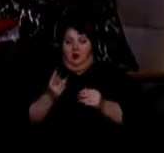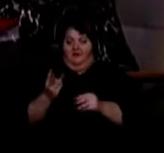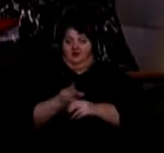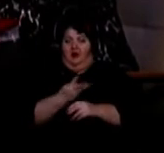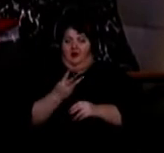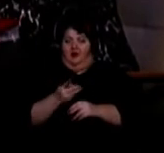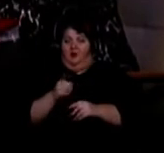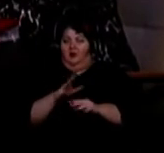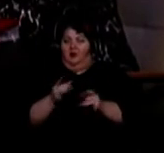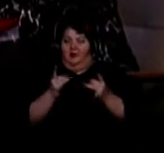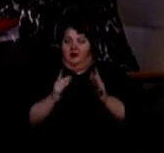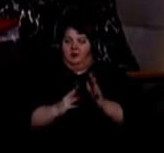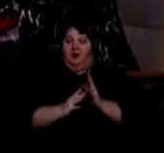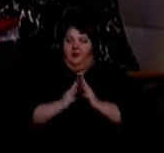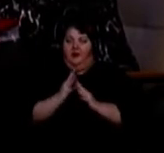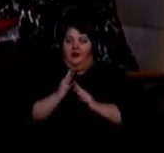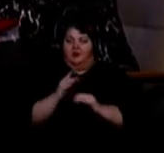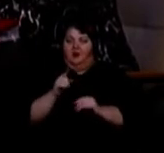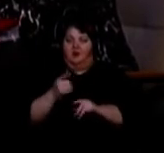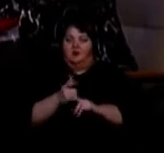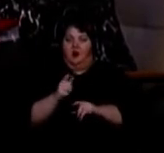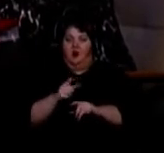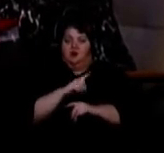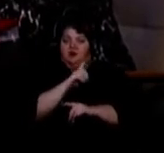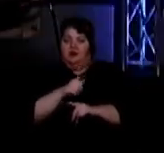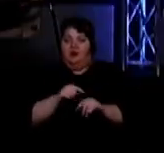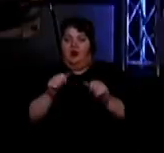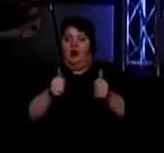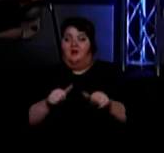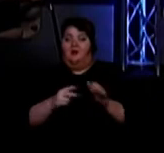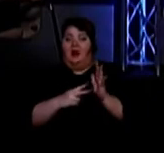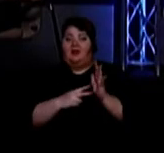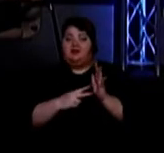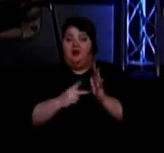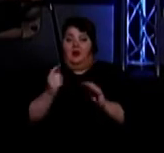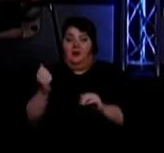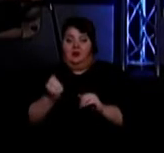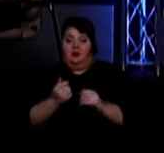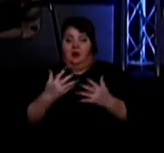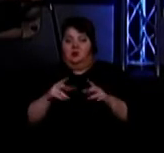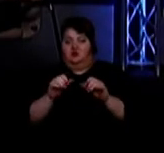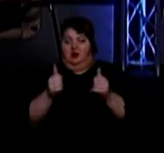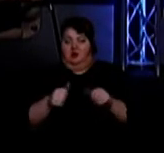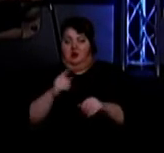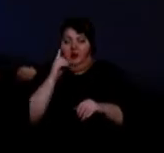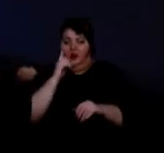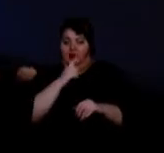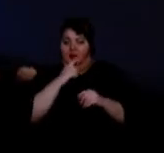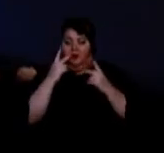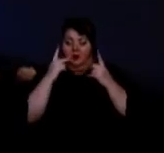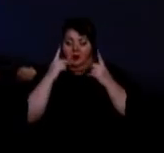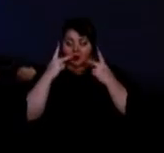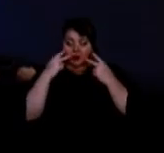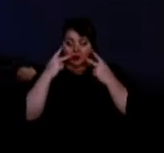раза. И он не просто подрос, он очень сильно формируется. В 7 недель уже сформированы глазки, закрываются